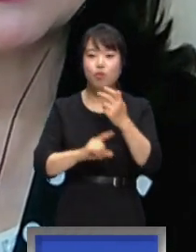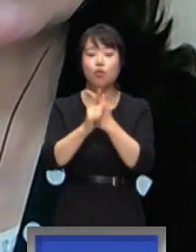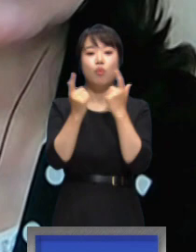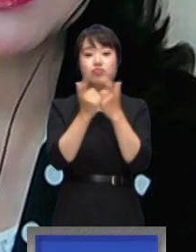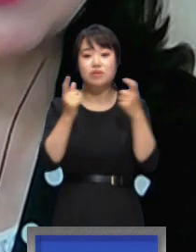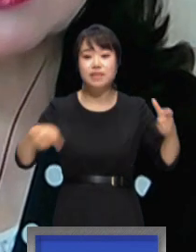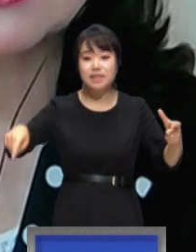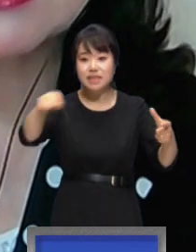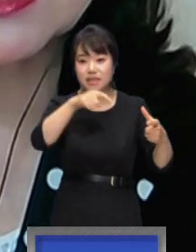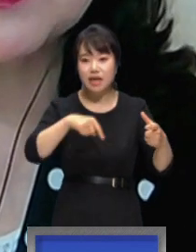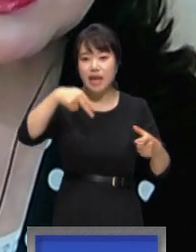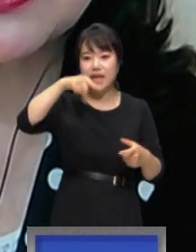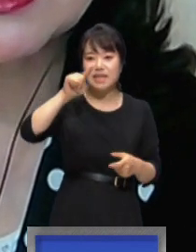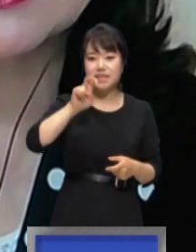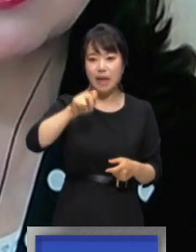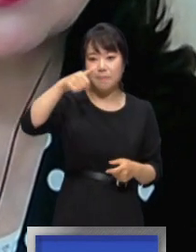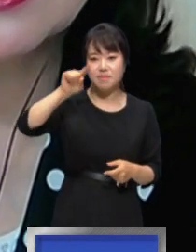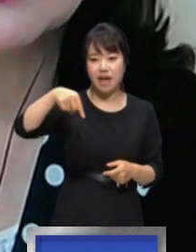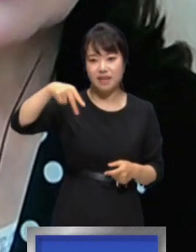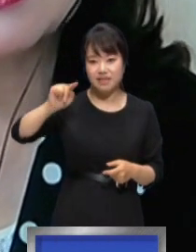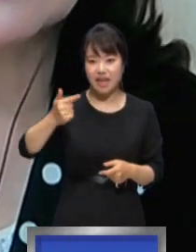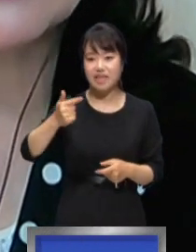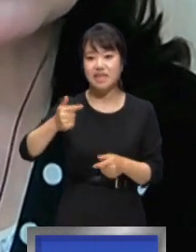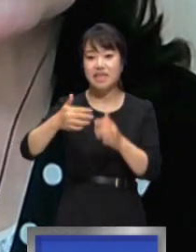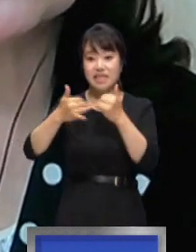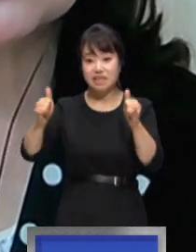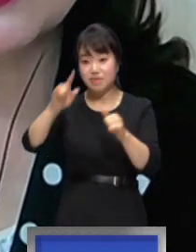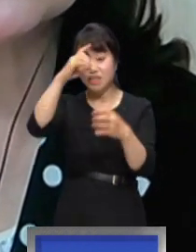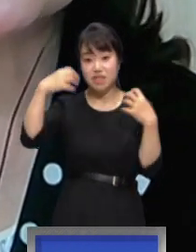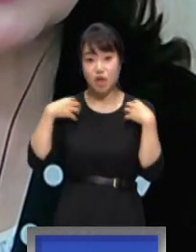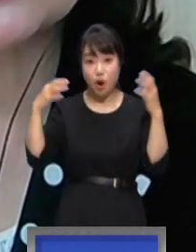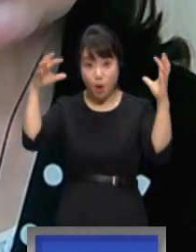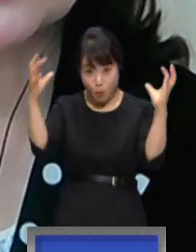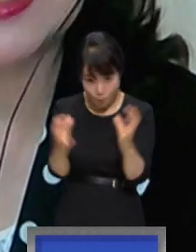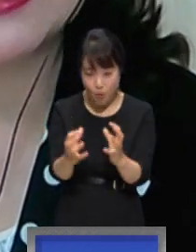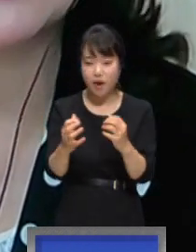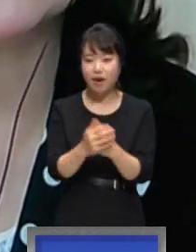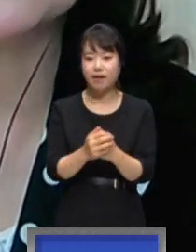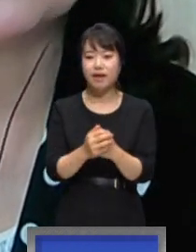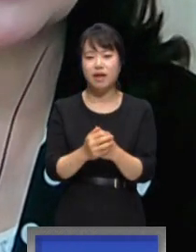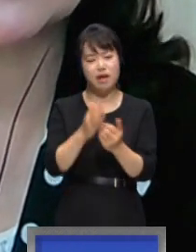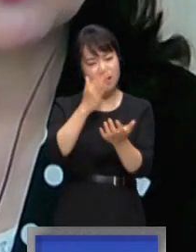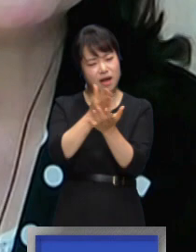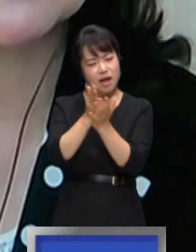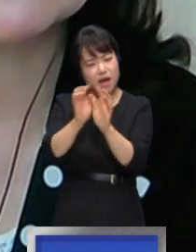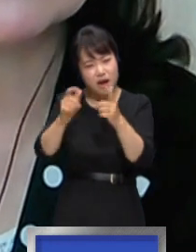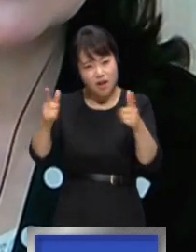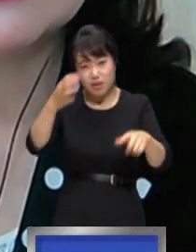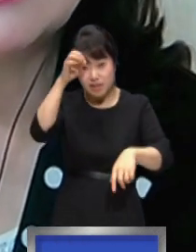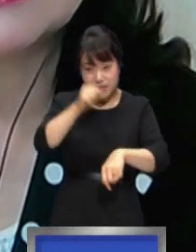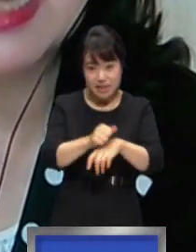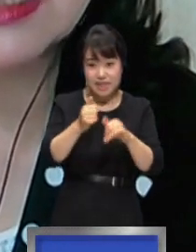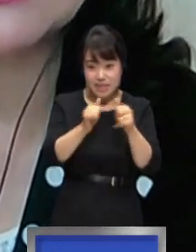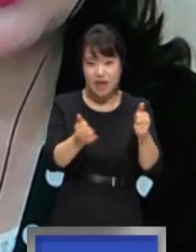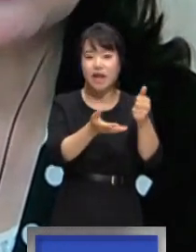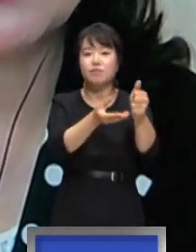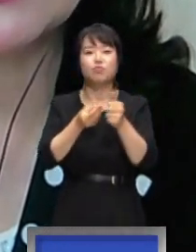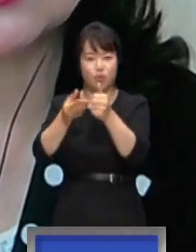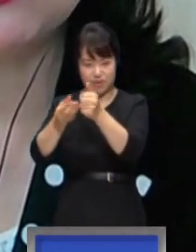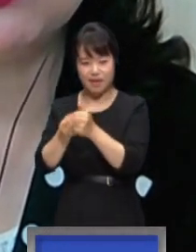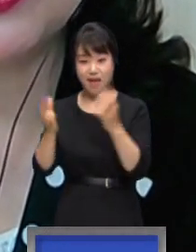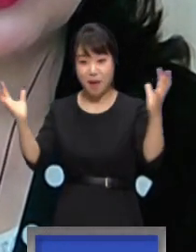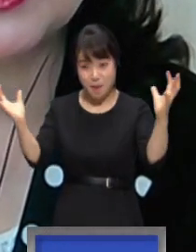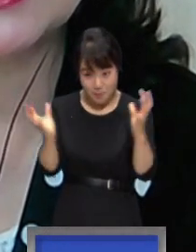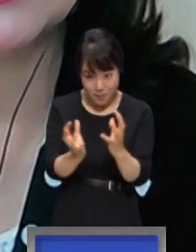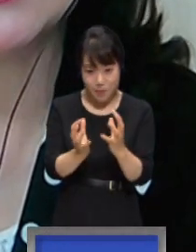문화 공간 삼각산 시민청에서 4개국 거주자 중 다양한 영역의 전문가들을 각